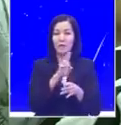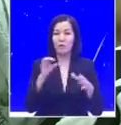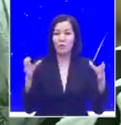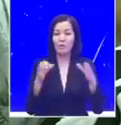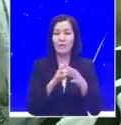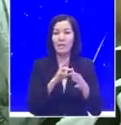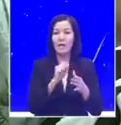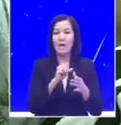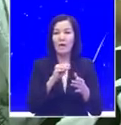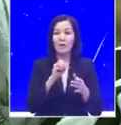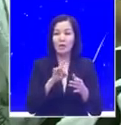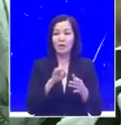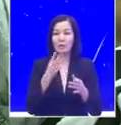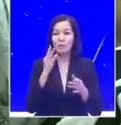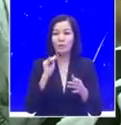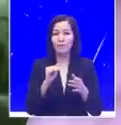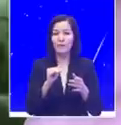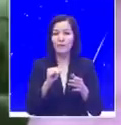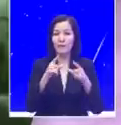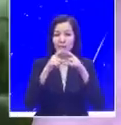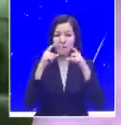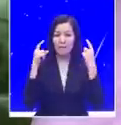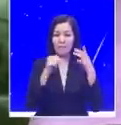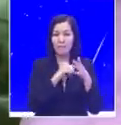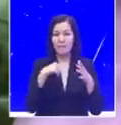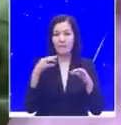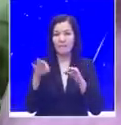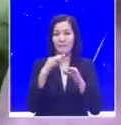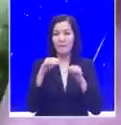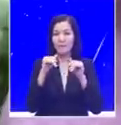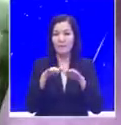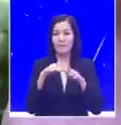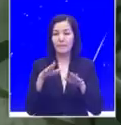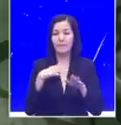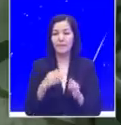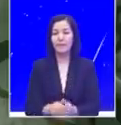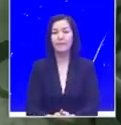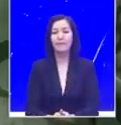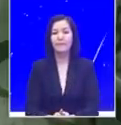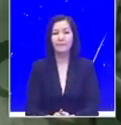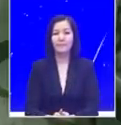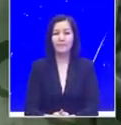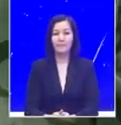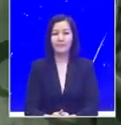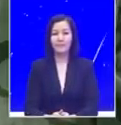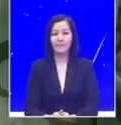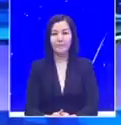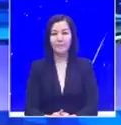Ажар Қыдыралина 3000 дана медициналық бетперде тікті. Амина Құдайберген, Нұржан Мұқанов, жетісу арнасы.